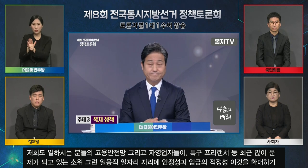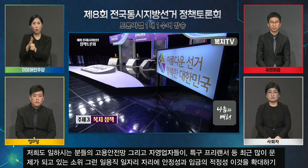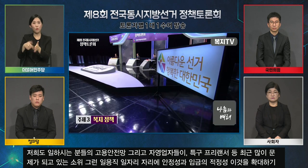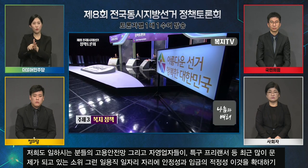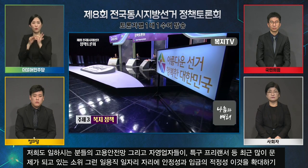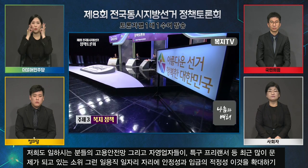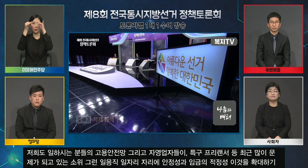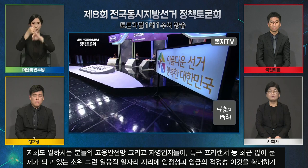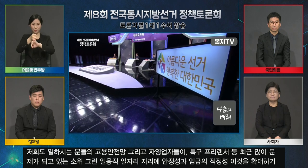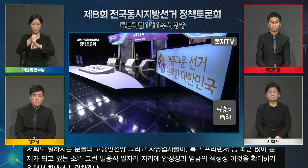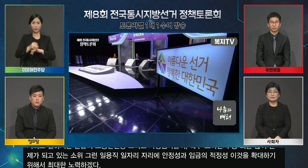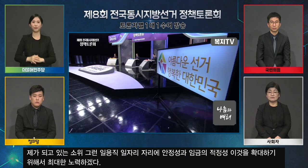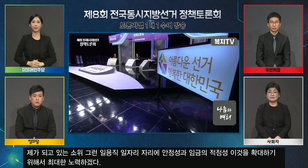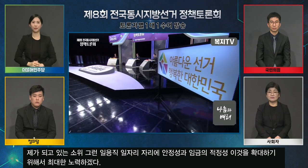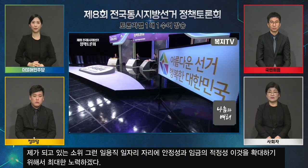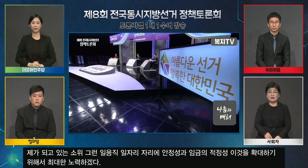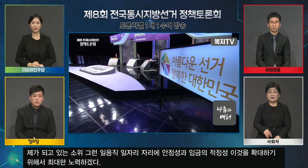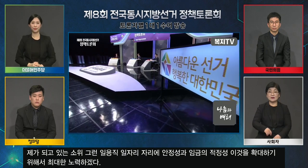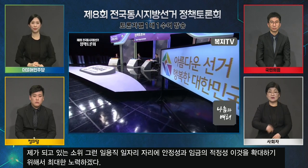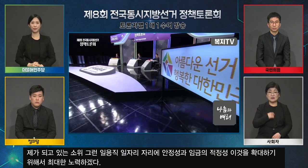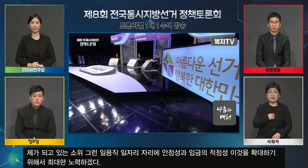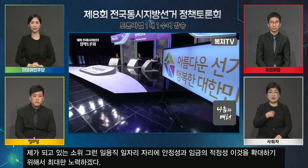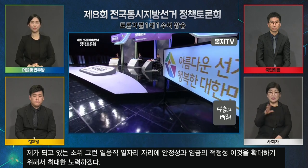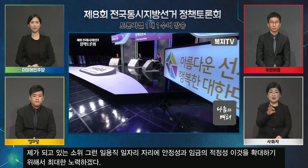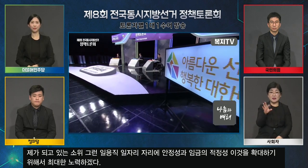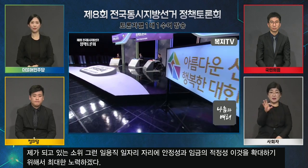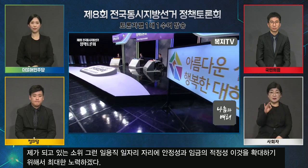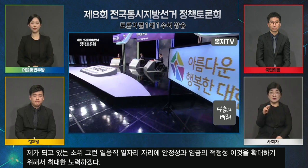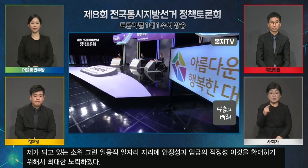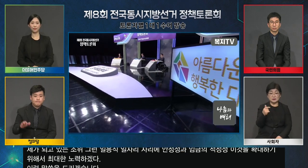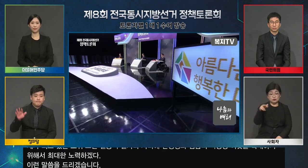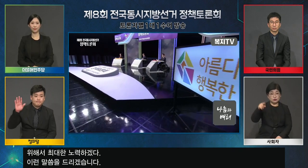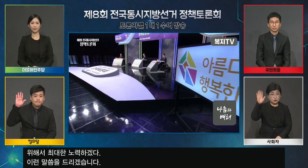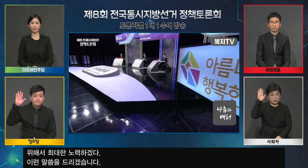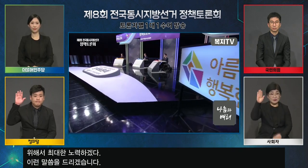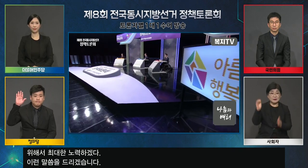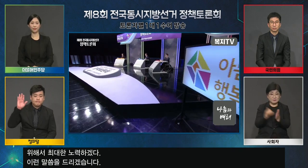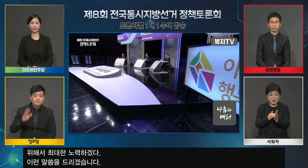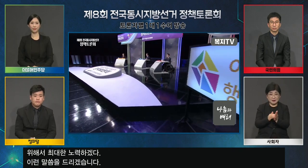드립니다. 정의당의 이은주 원내소 부대표께서 손들어주셨습니다.